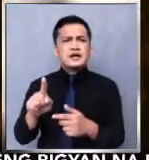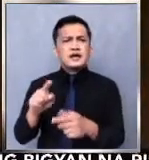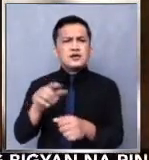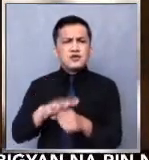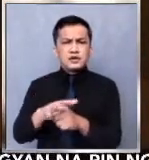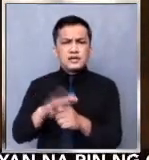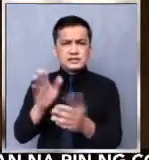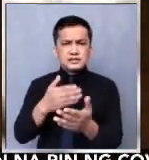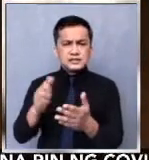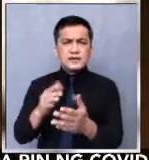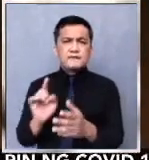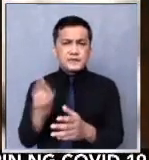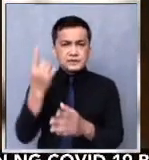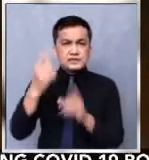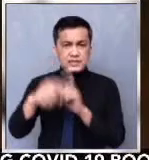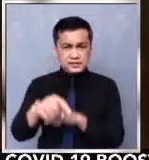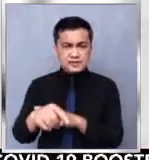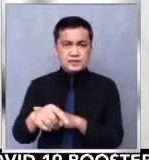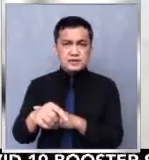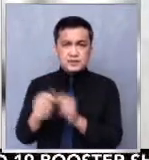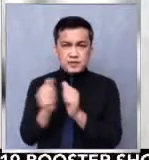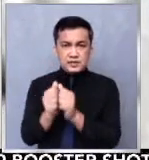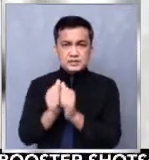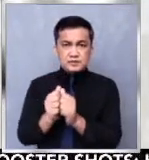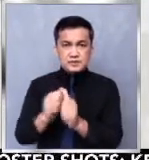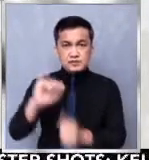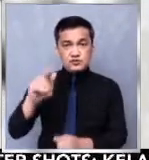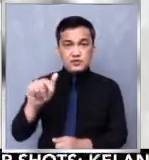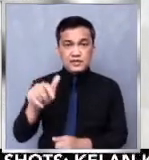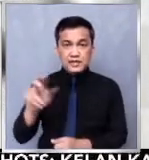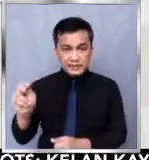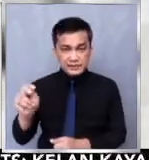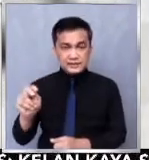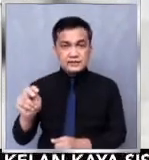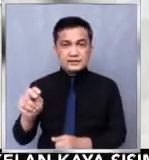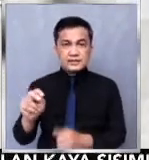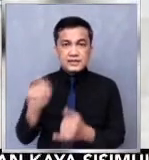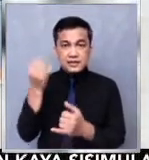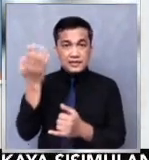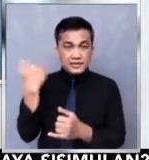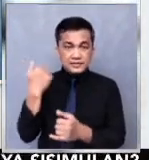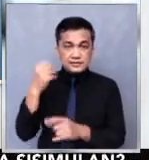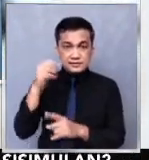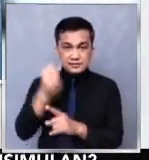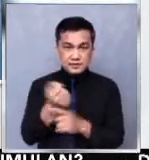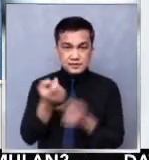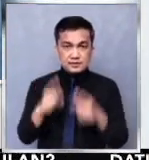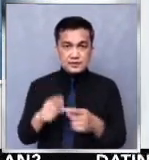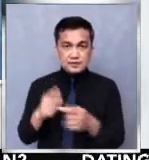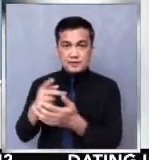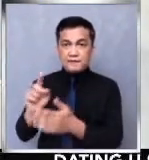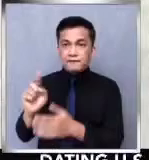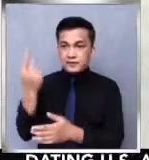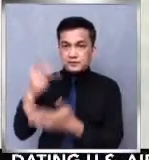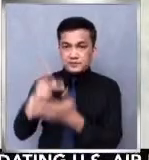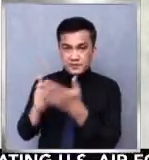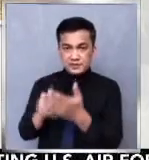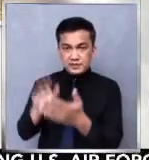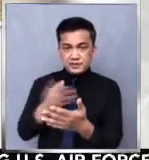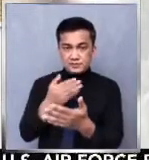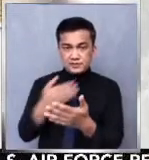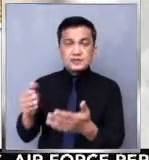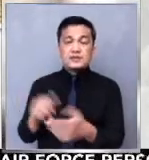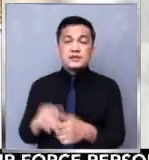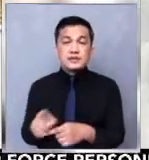daw na makakakolab ni Julian. Last September, ginanap ang first part ng concert na Breathe. Pebrero